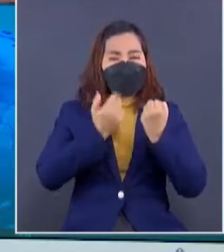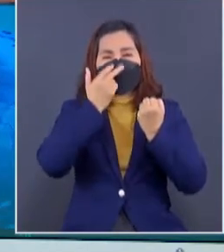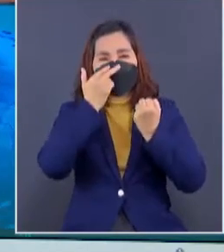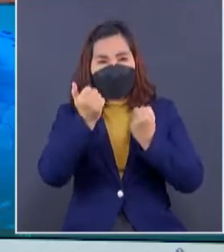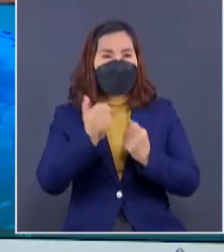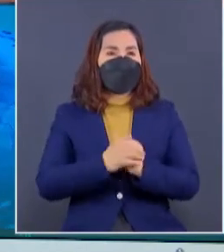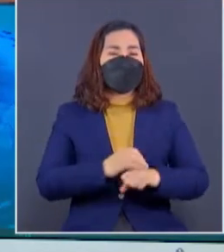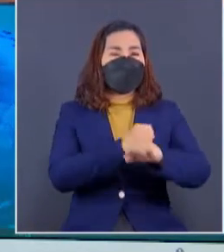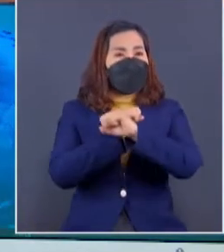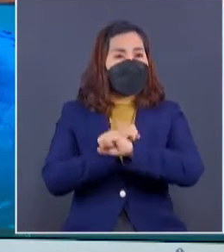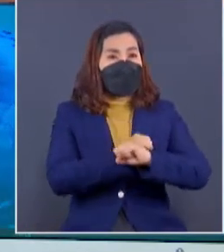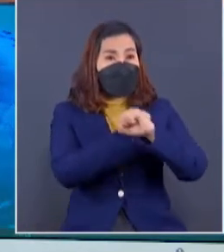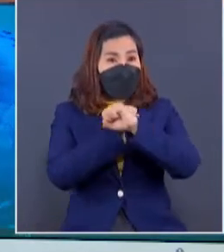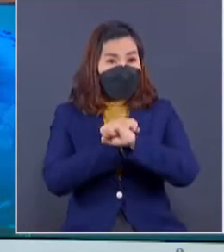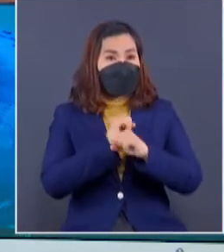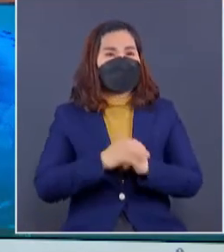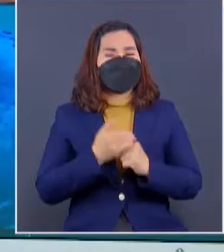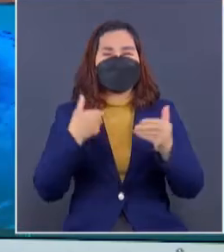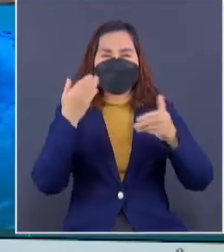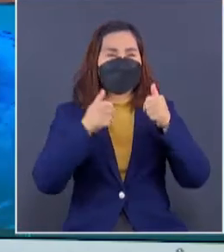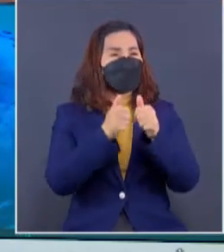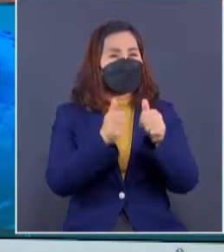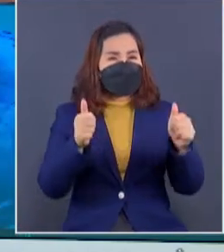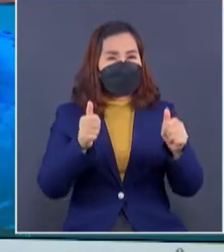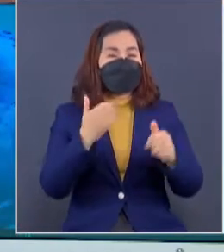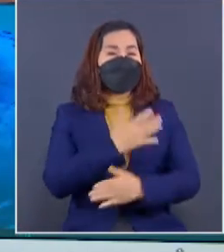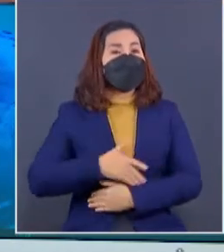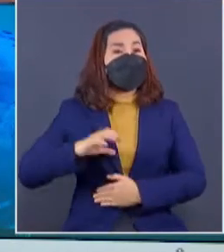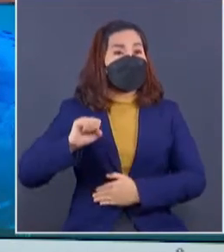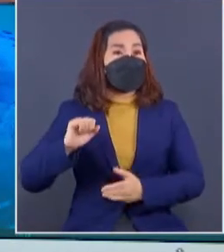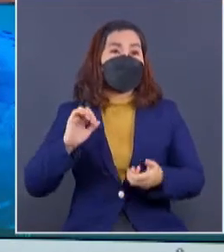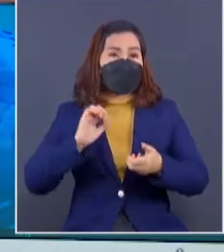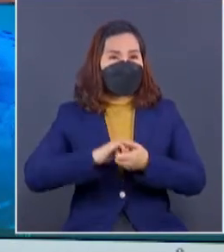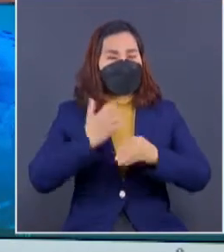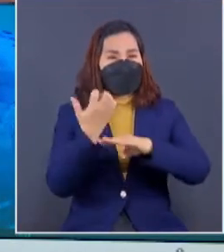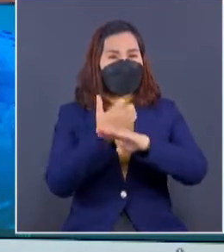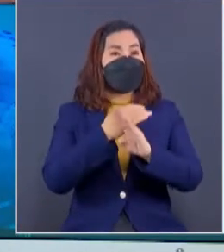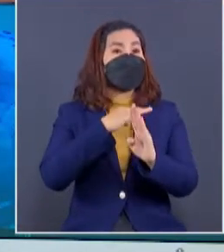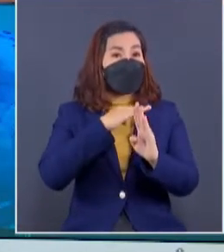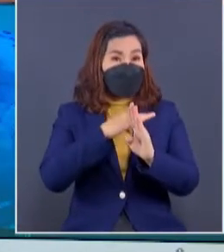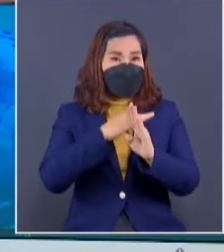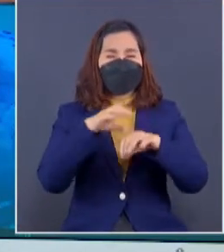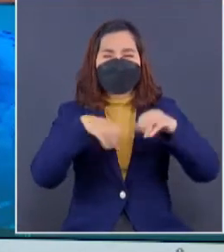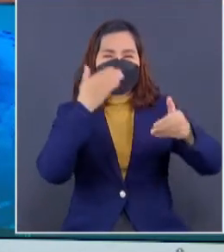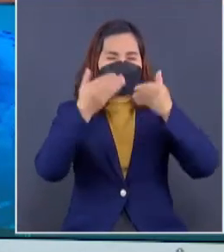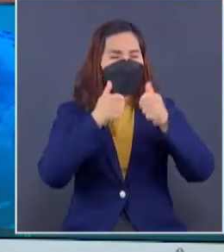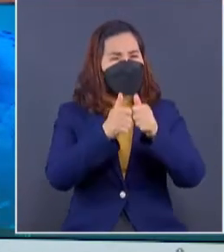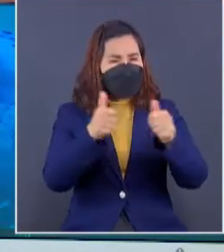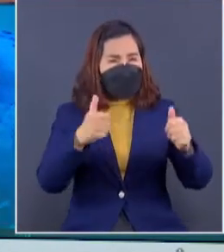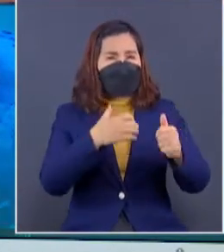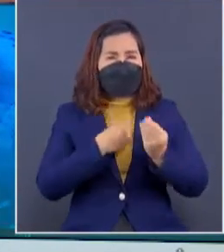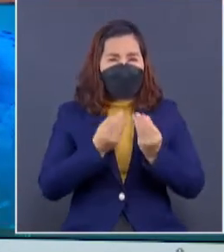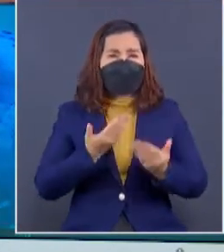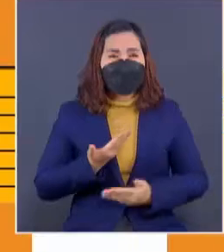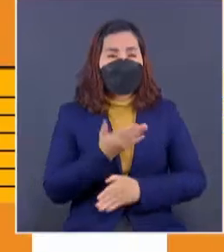การเดินทางต้องปลอดภัยครับเรามีกิจกรรมดีๆครับที่สสส.ร่วมกับโมโนทเวนตี้ไนน์ครับจัดกิจกรรมดีๆขึ้นมาอยากให้คุณผู้ช